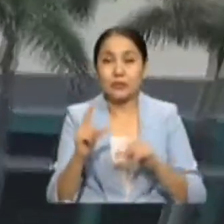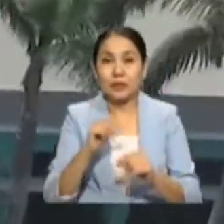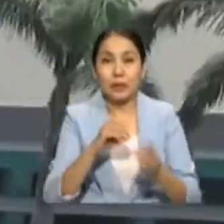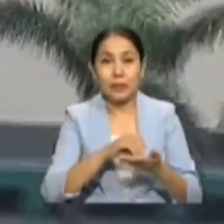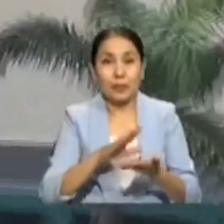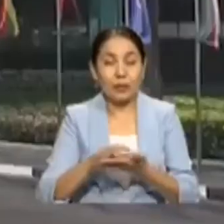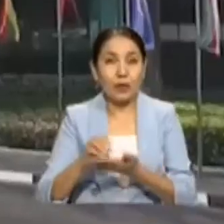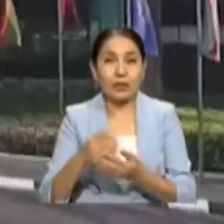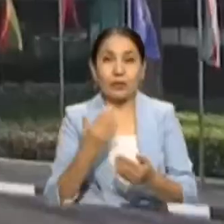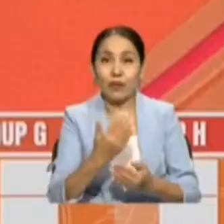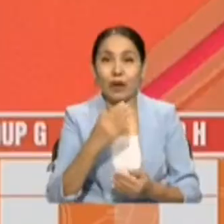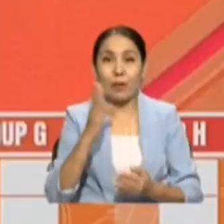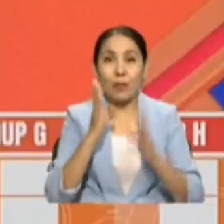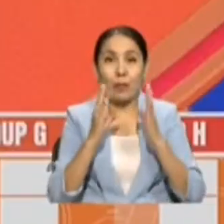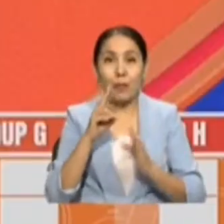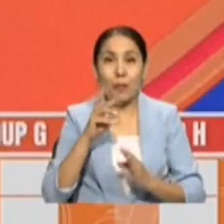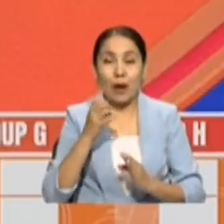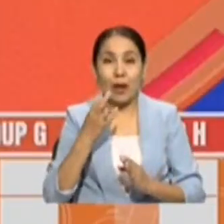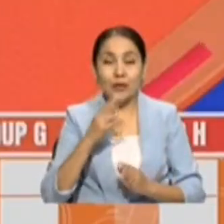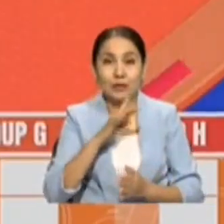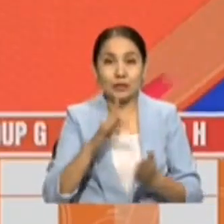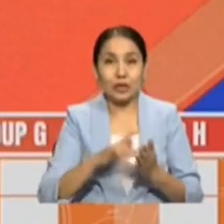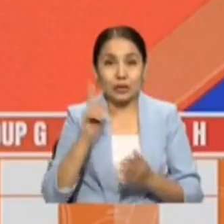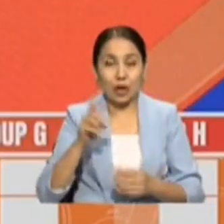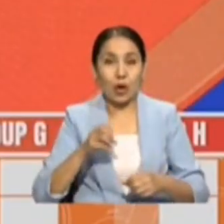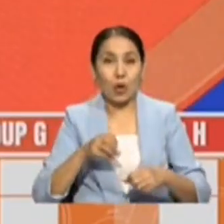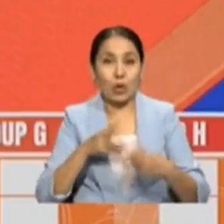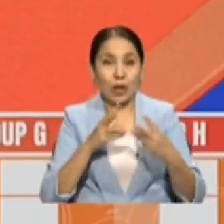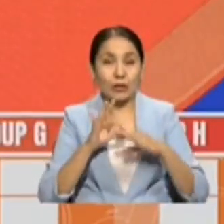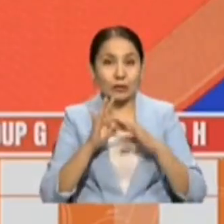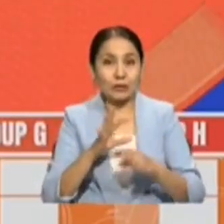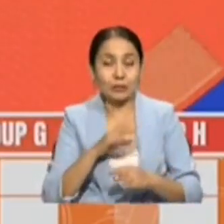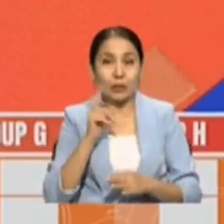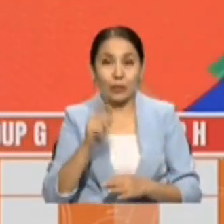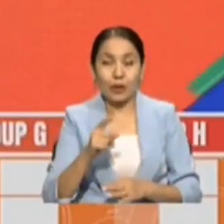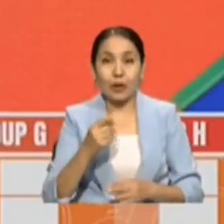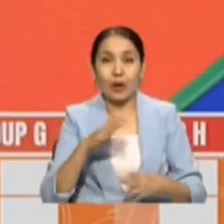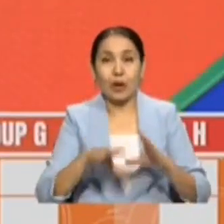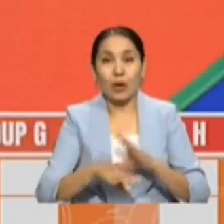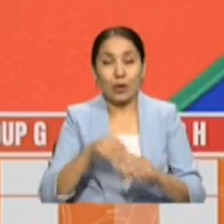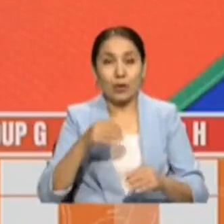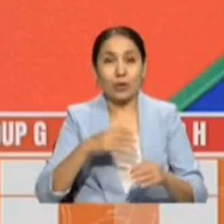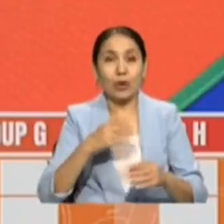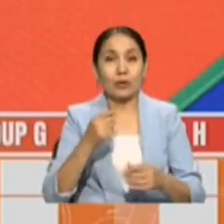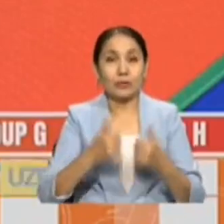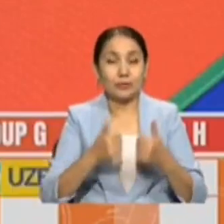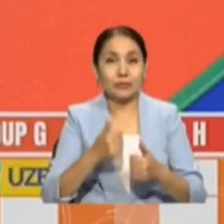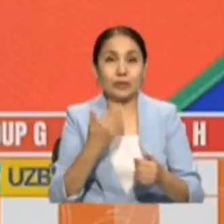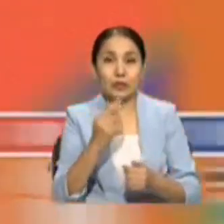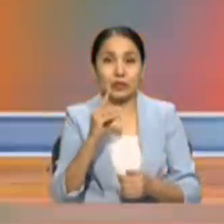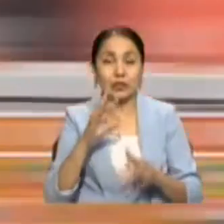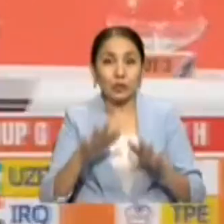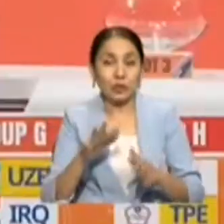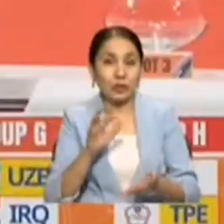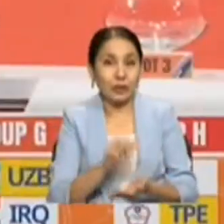olishdi. Marosim Malayziyaning Kuala Lumpur shahrida onlayn tarzda o'tkazildi. Qur'a natijalariga ko'ra O'zbekiston G guruhidan joy